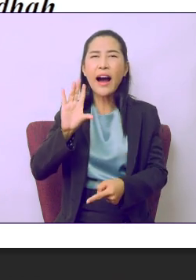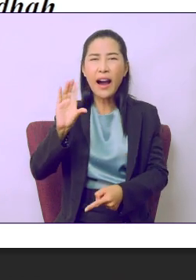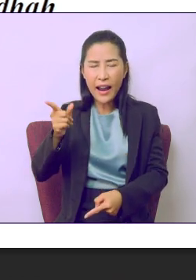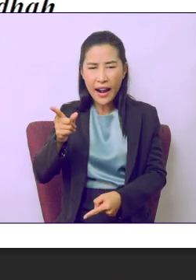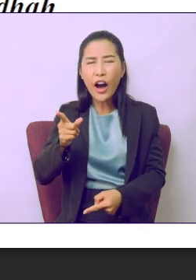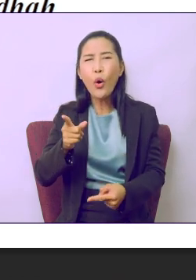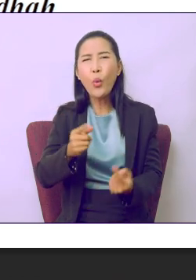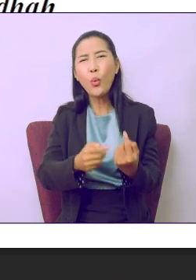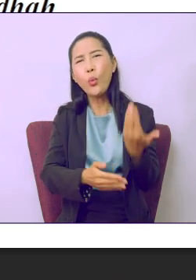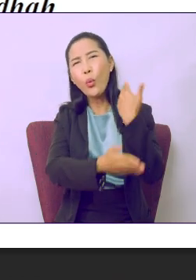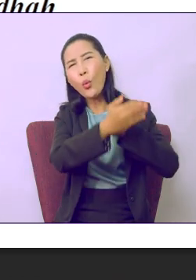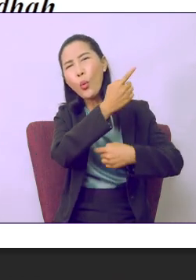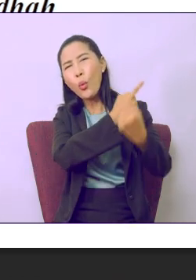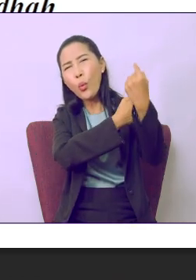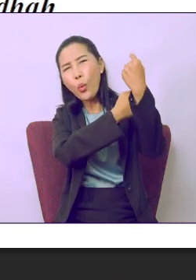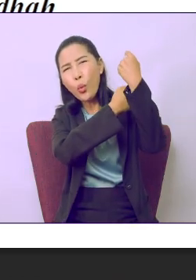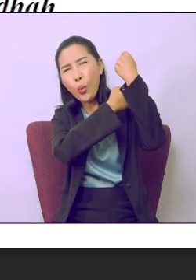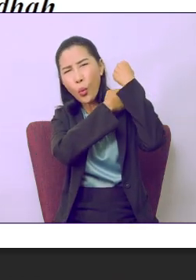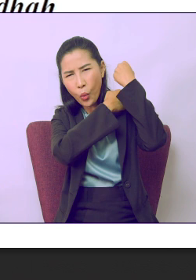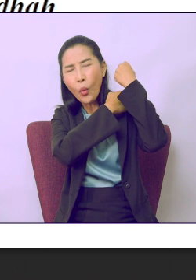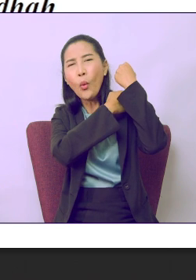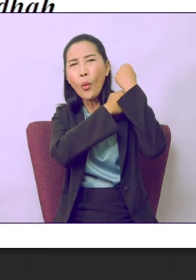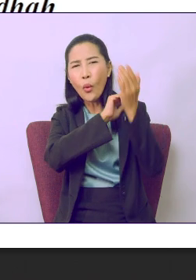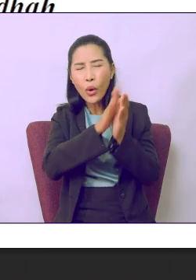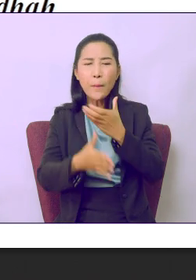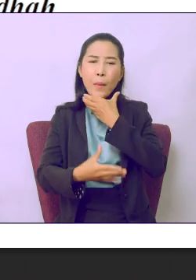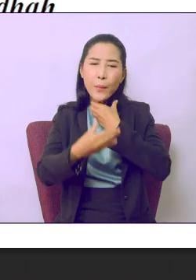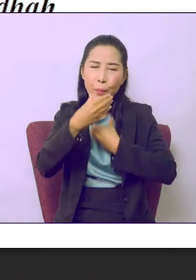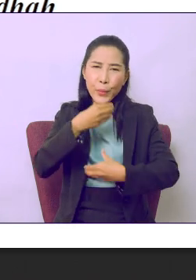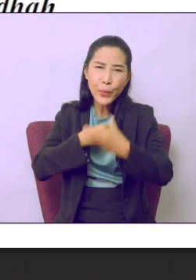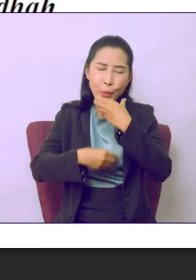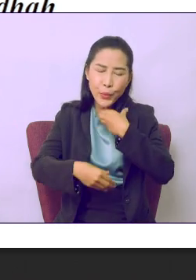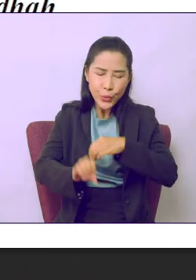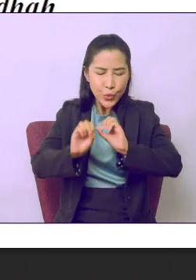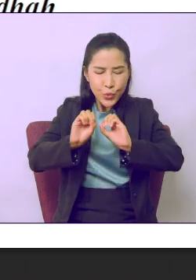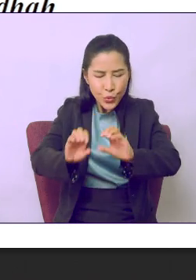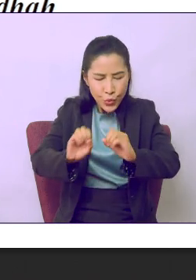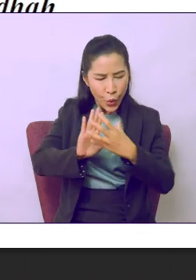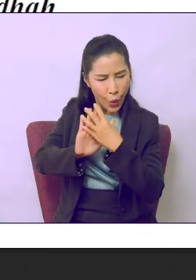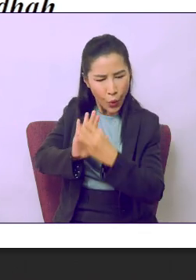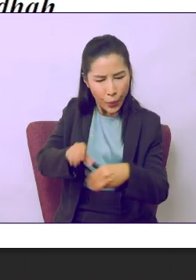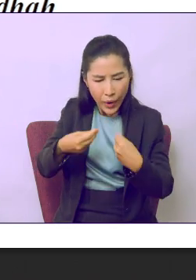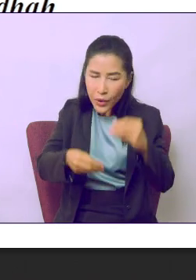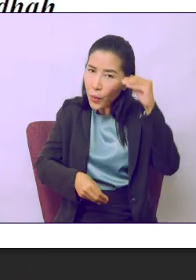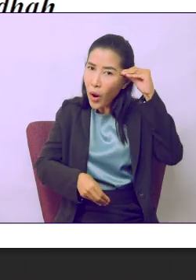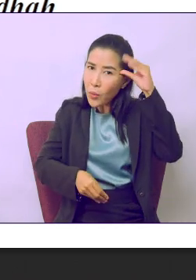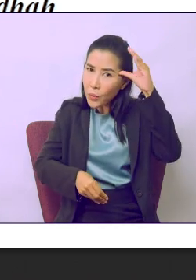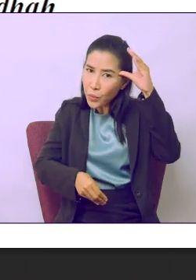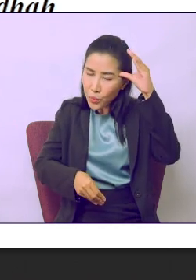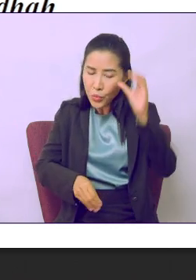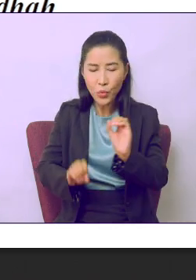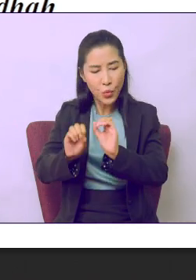เป็นฤาษีเพื่อให้ความรู้คนนะครับคราวนี้นะครับผมก็ชอบนิยามเขานิยามเขาอันนึงที่ว่าอนันต